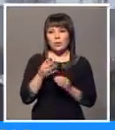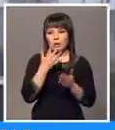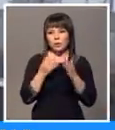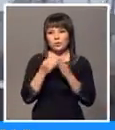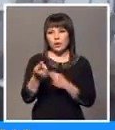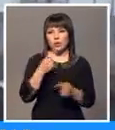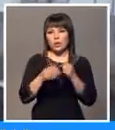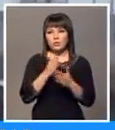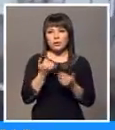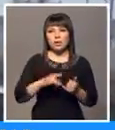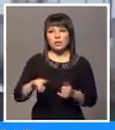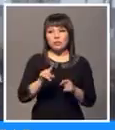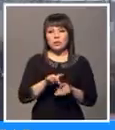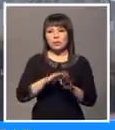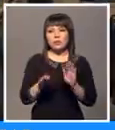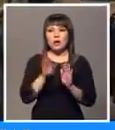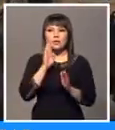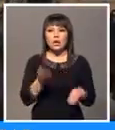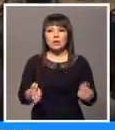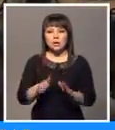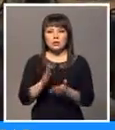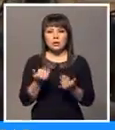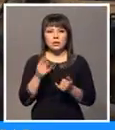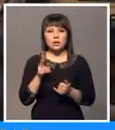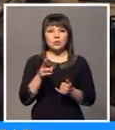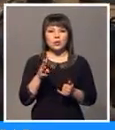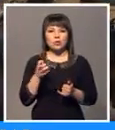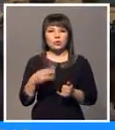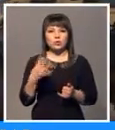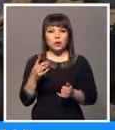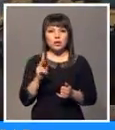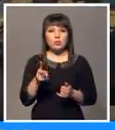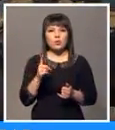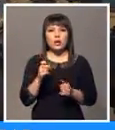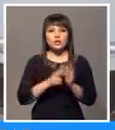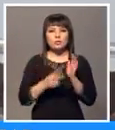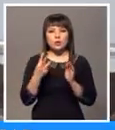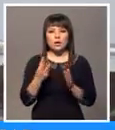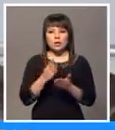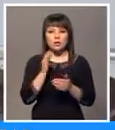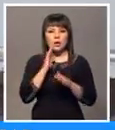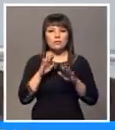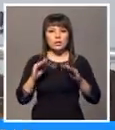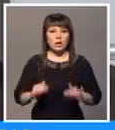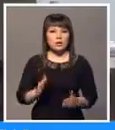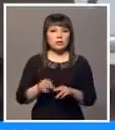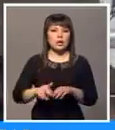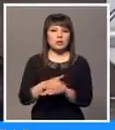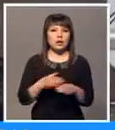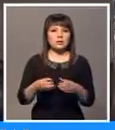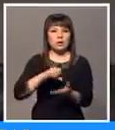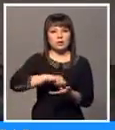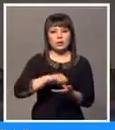оралды. Республика бойынша су астында қалған 2434 үйдің 2173-нен су кеткен. Зардап мөлшерін есептейтін